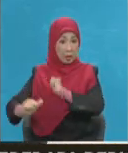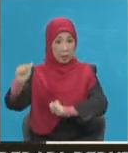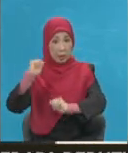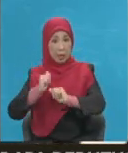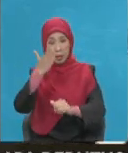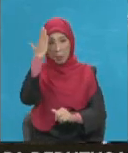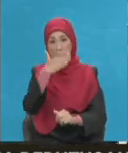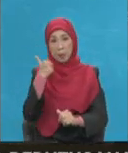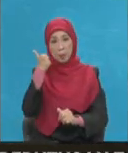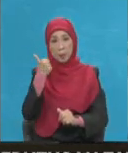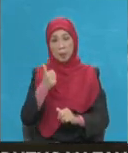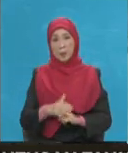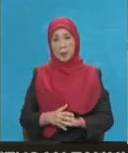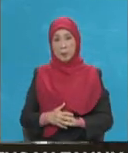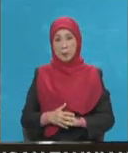indah.